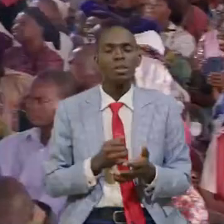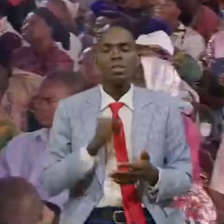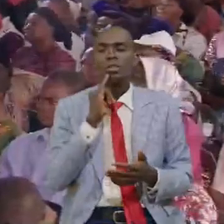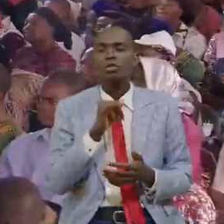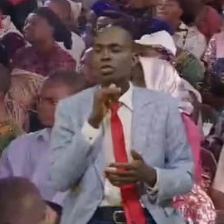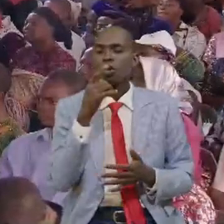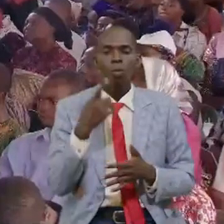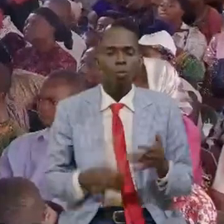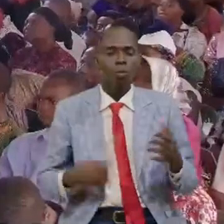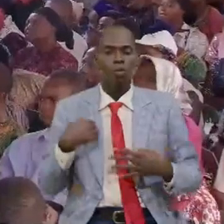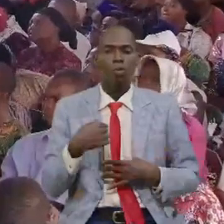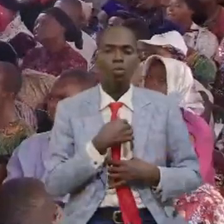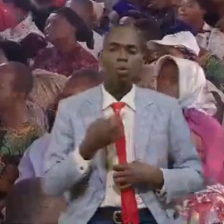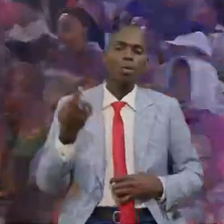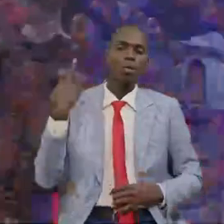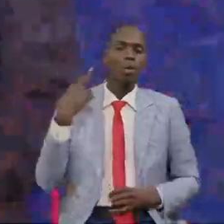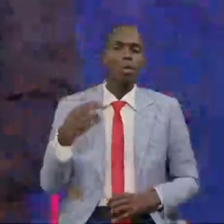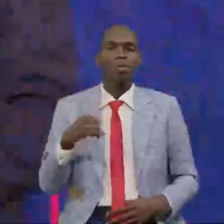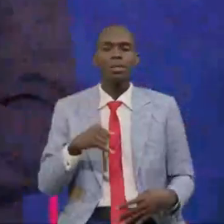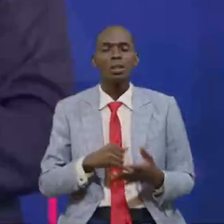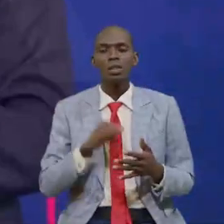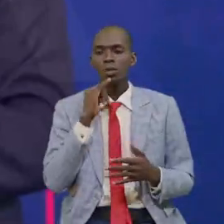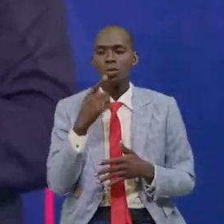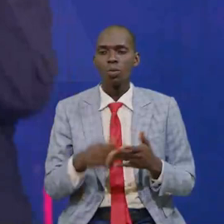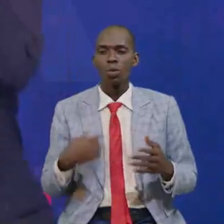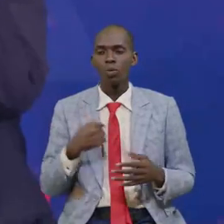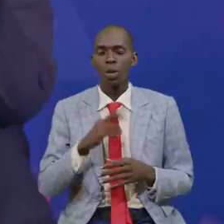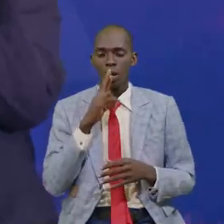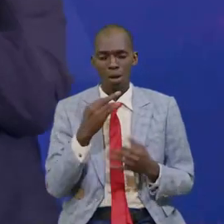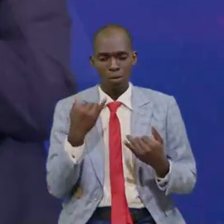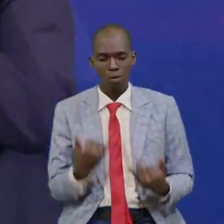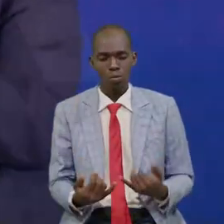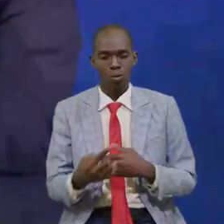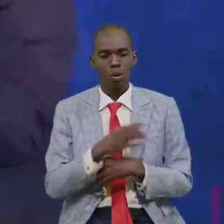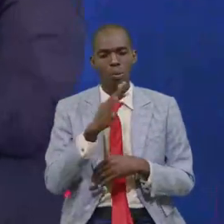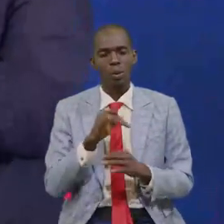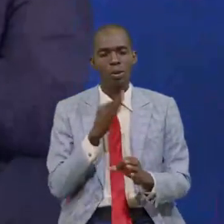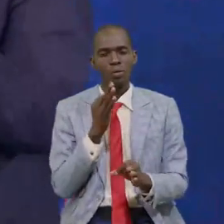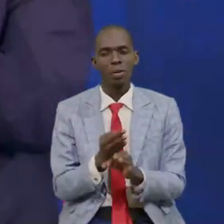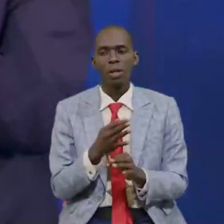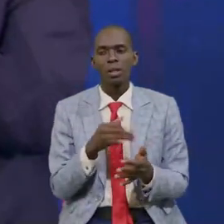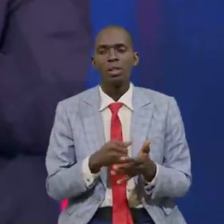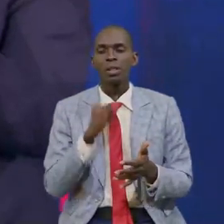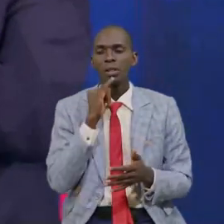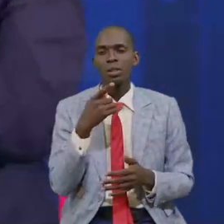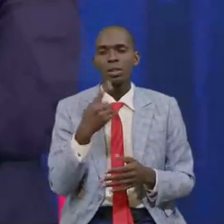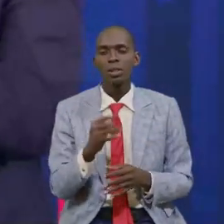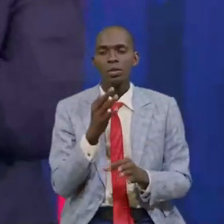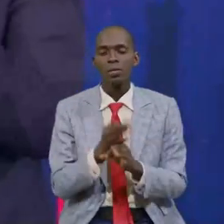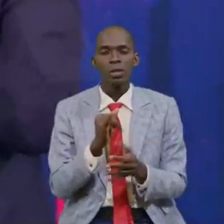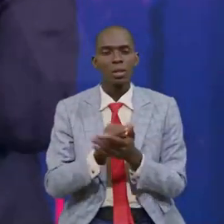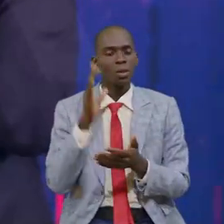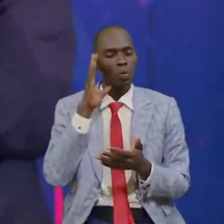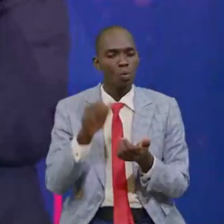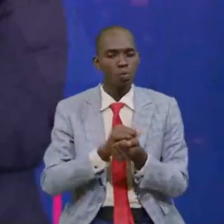Ce n'est pas ce que nous étions, c'est ce que nous avons par la foi aujourd'hui. Et c'est la foi qui va effacer